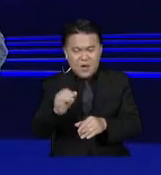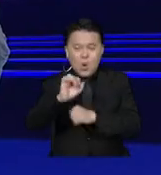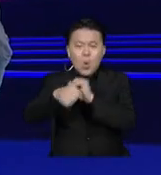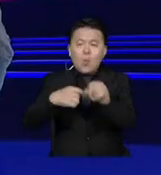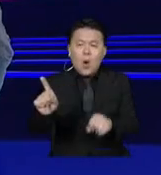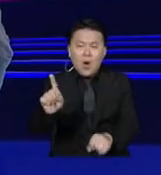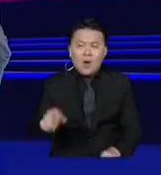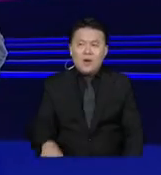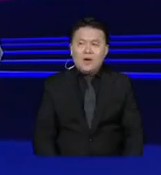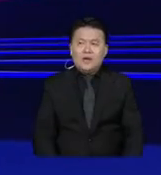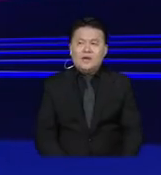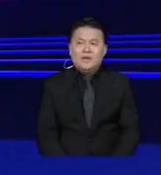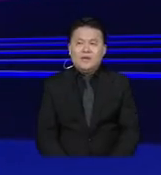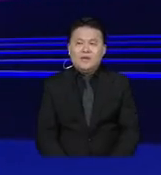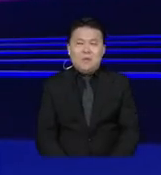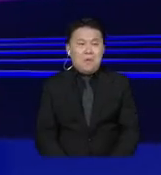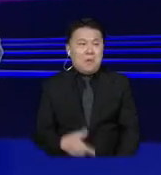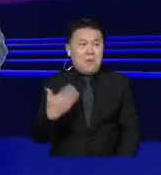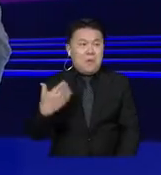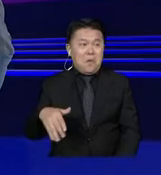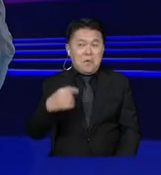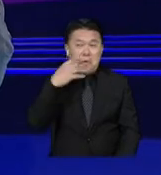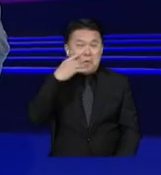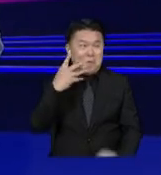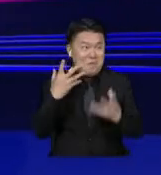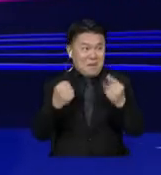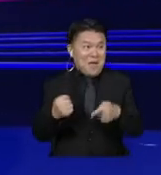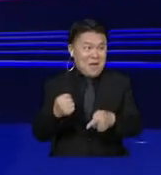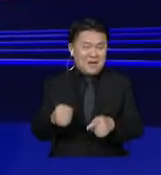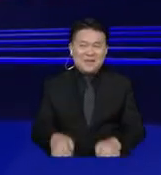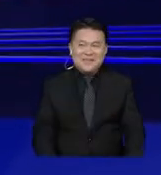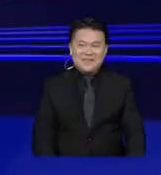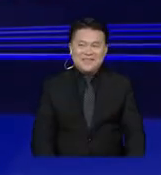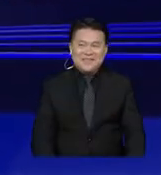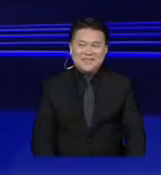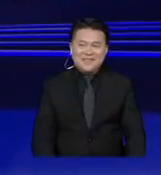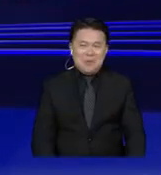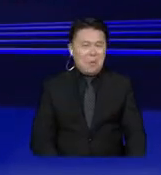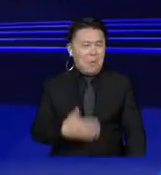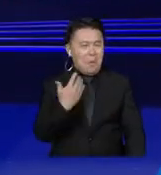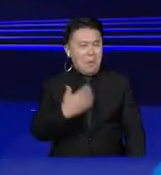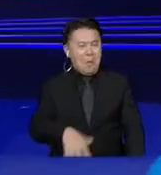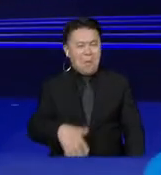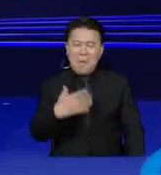동물은 어떤 걸까요? 라고 재밌네요. 네, 호기심 넘치는 그런 질문이 들어왔네요. 네네. 아.